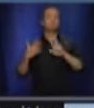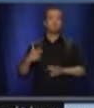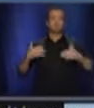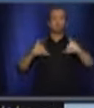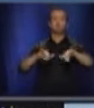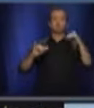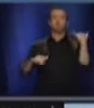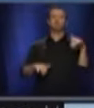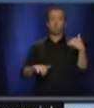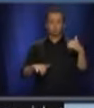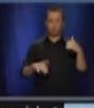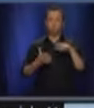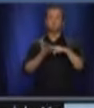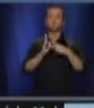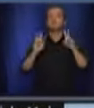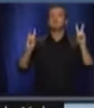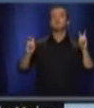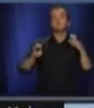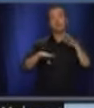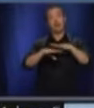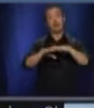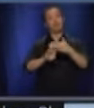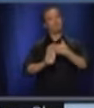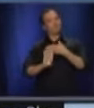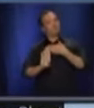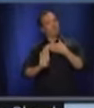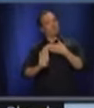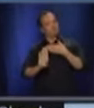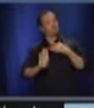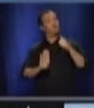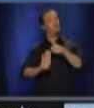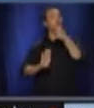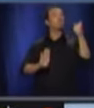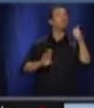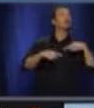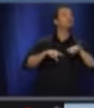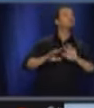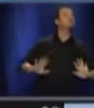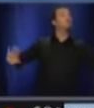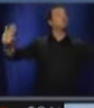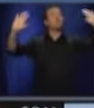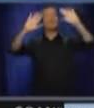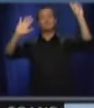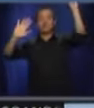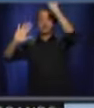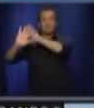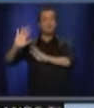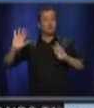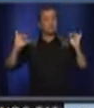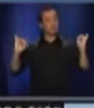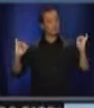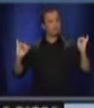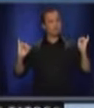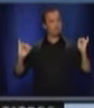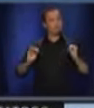Bon. Et les autres régions, heureusement, qui étaient en zone verte, le demeurent ou le reste.